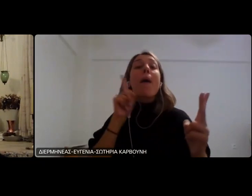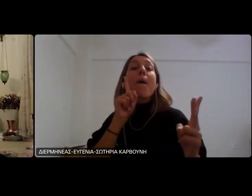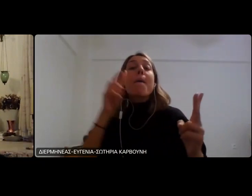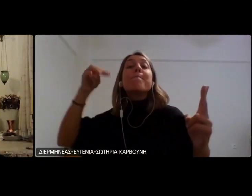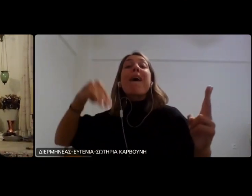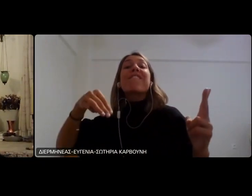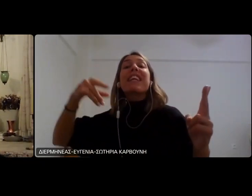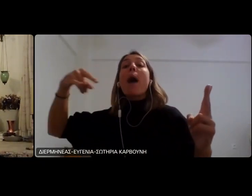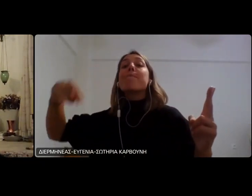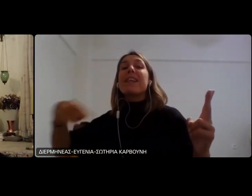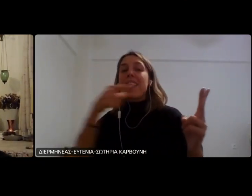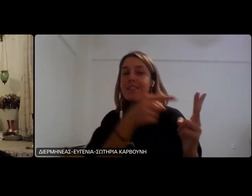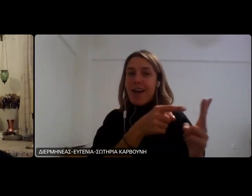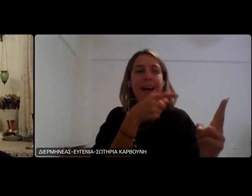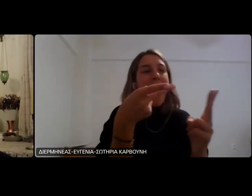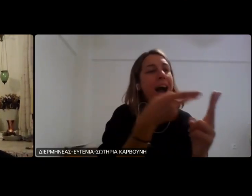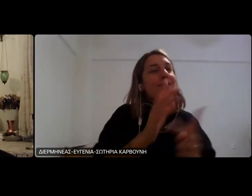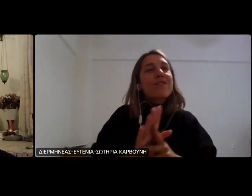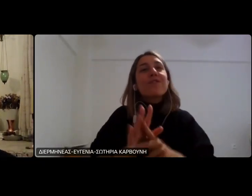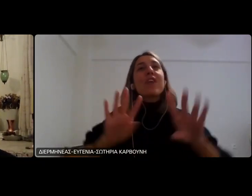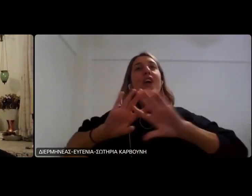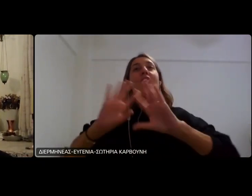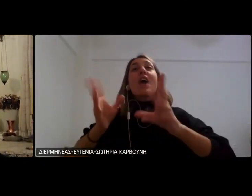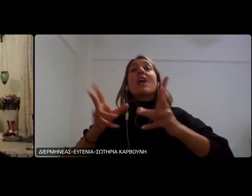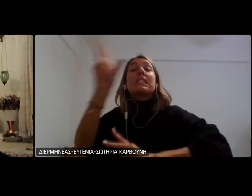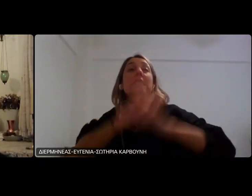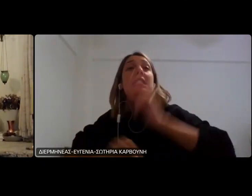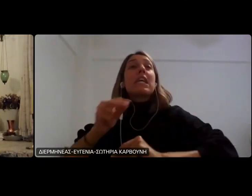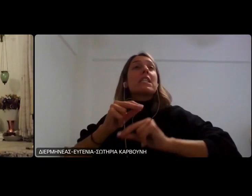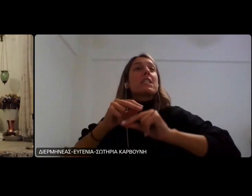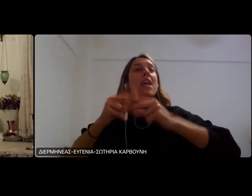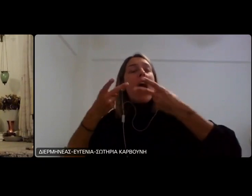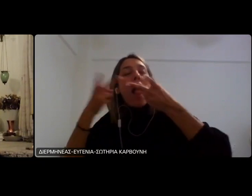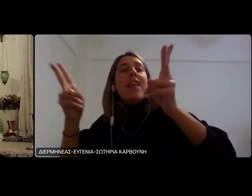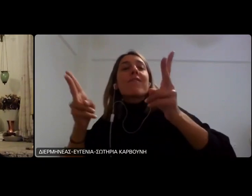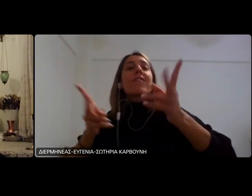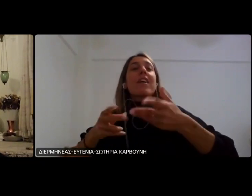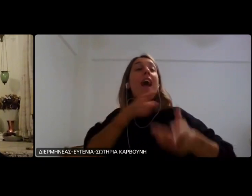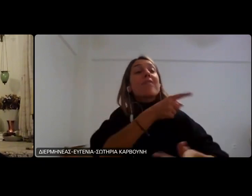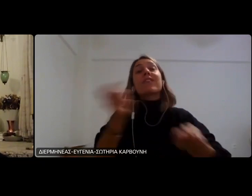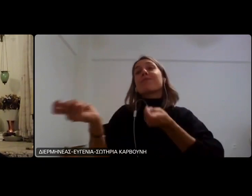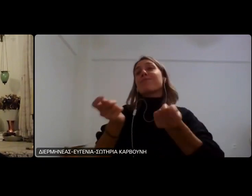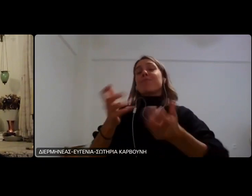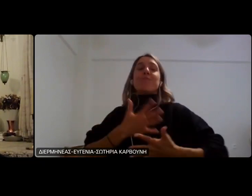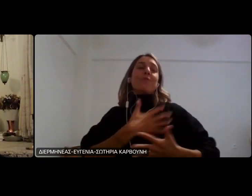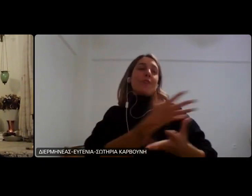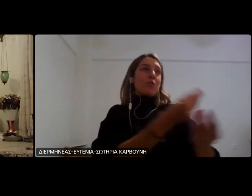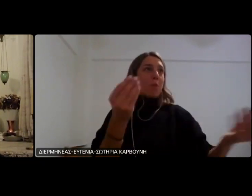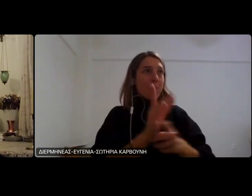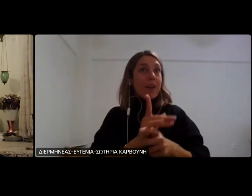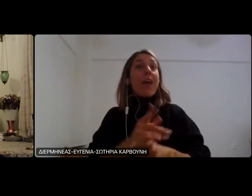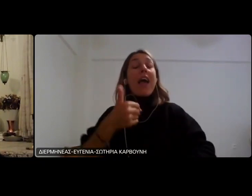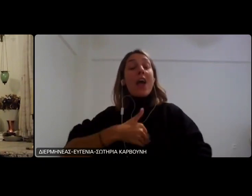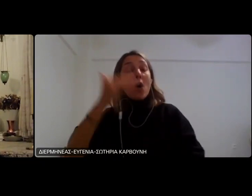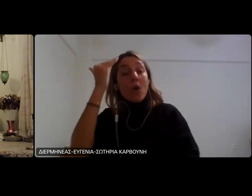που έλαβαν την οργάνωση αυτής της ανοιχτής συζήτησης. Εγώ σας χαιρετώ για να δώσω το λόγο στην κυρία Πανταζάρα